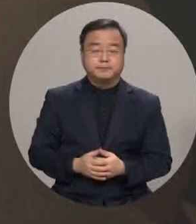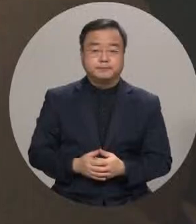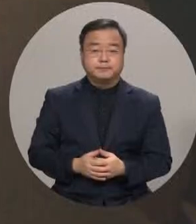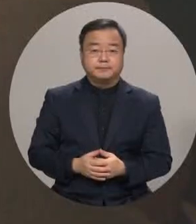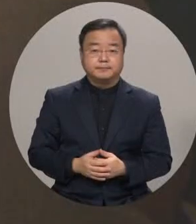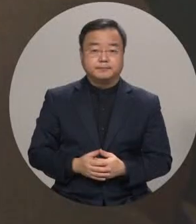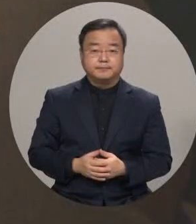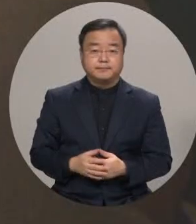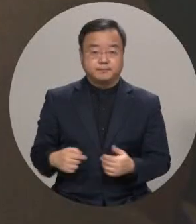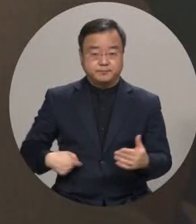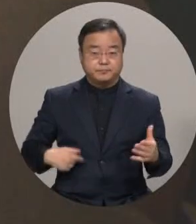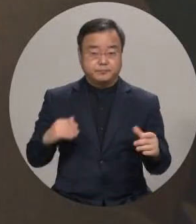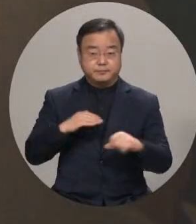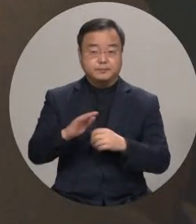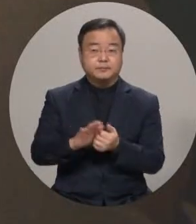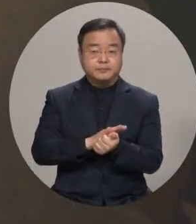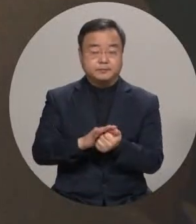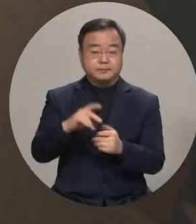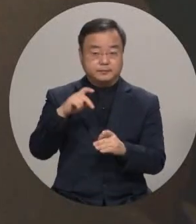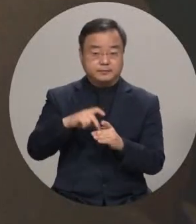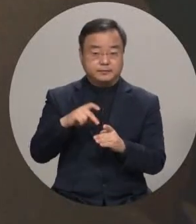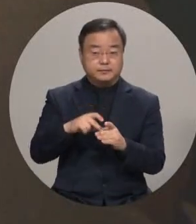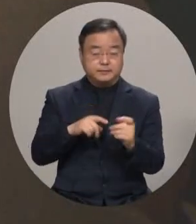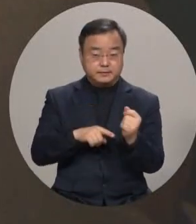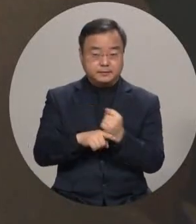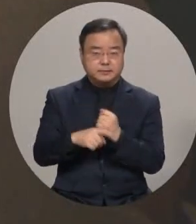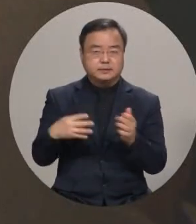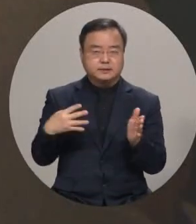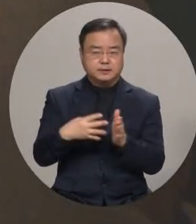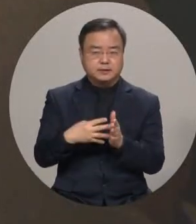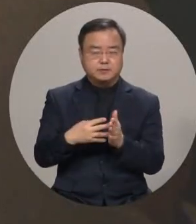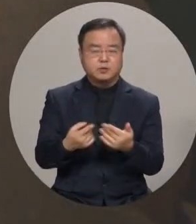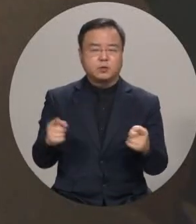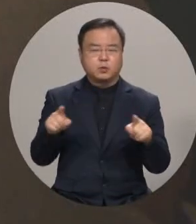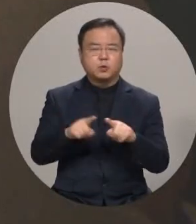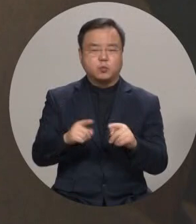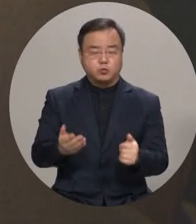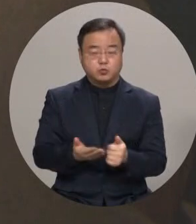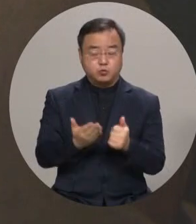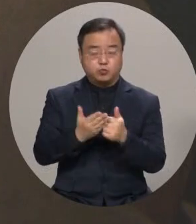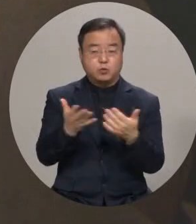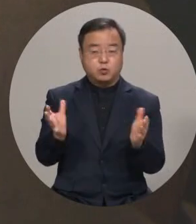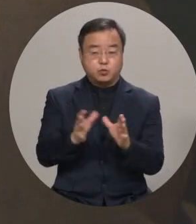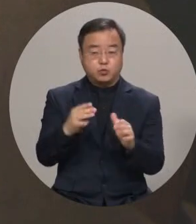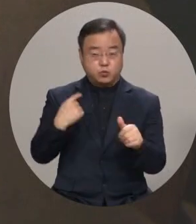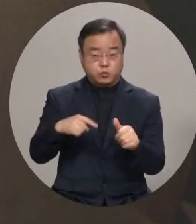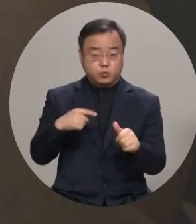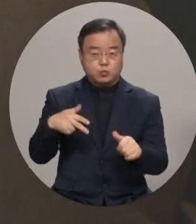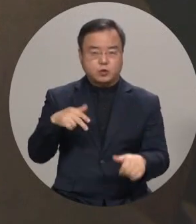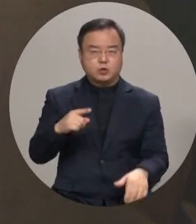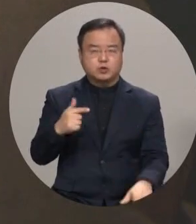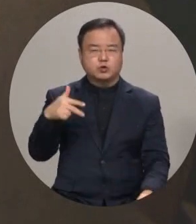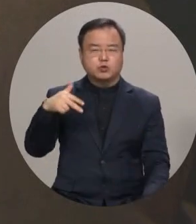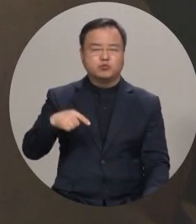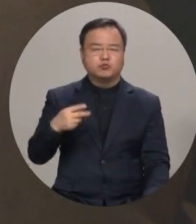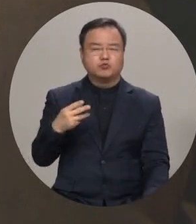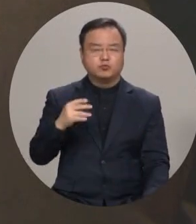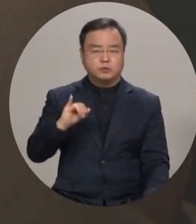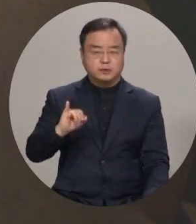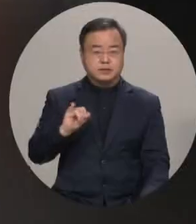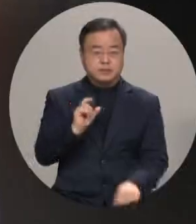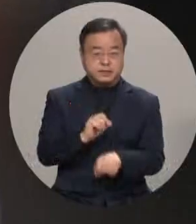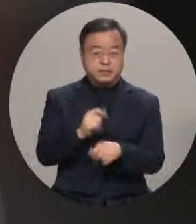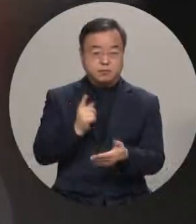네 협동형 돌봄 센터의 의미이 사단법인 공동육아와 공동체 교육의 전주리 사무총장에게 들어보겠습니다